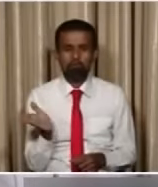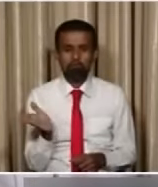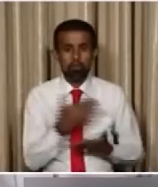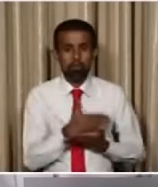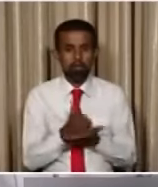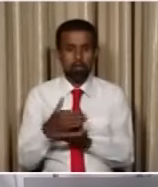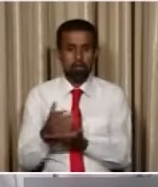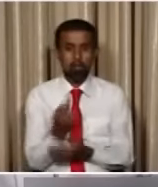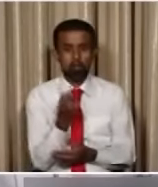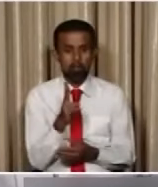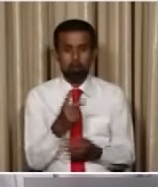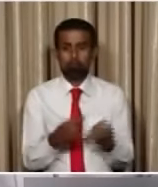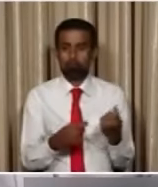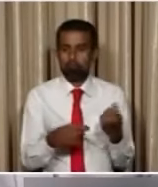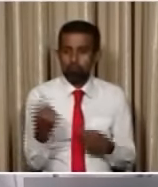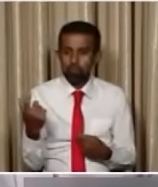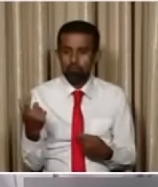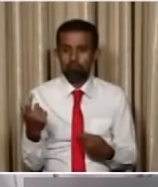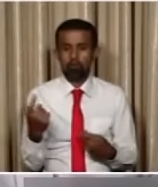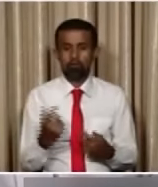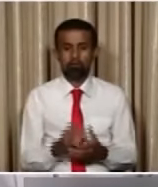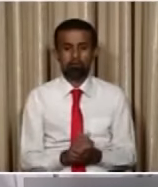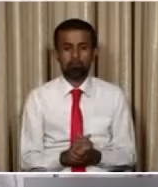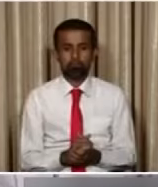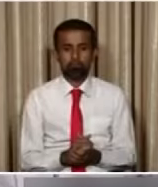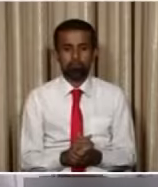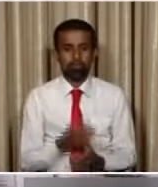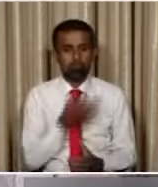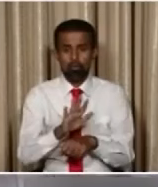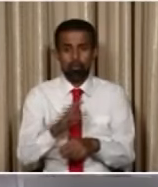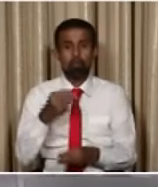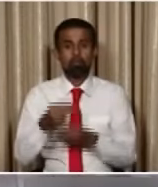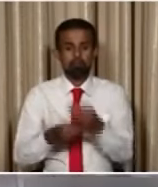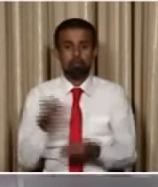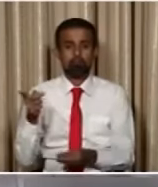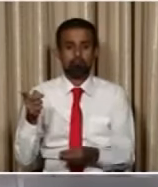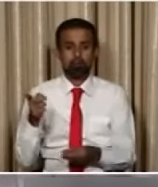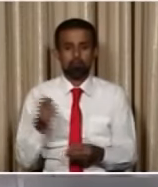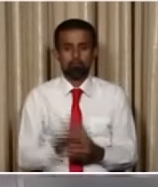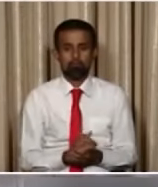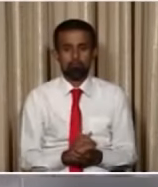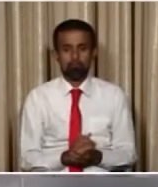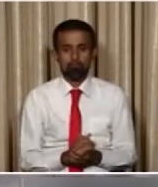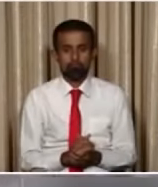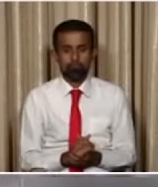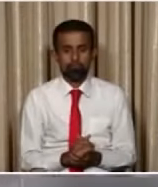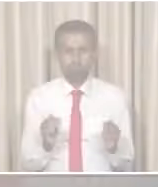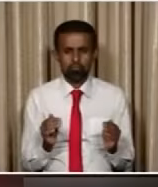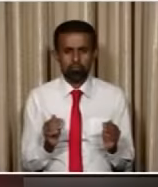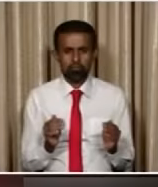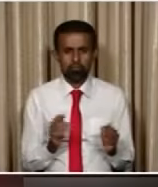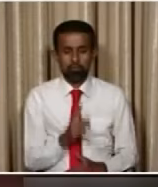12කට කඩනවා. විකුණනවා. හරි ඒක විවාදෙ දිගන්නේ. එතකොට දැන් මේක විහිළුවක් නෙමෙයි ඩෝර් රෂීඩ්. The pricing will be done by the private